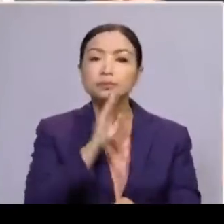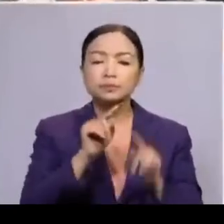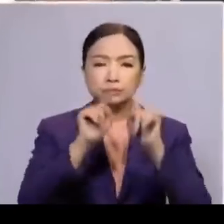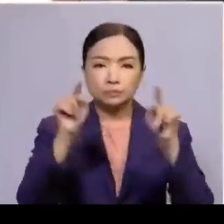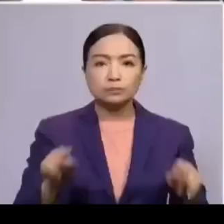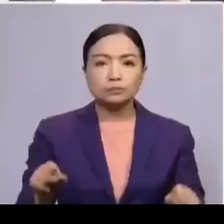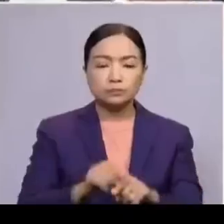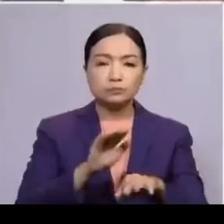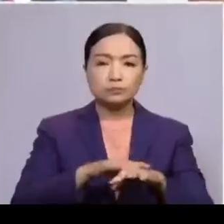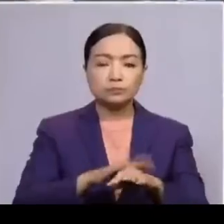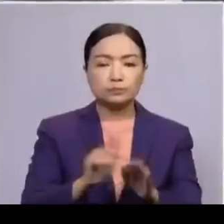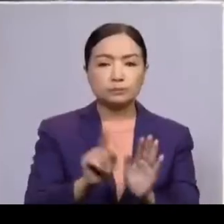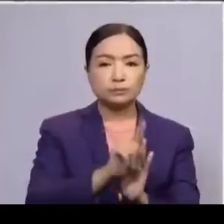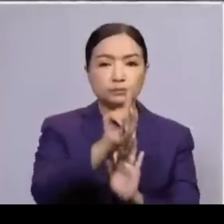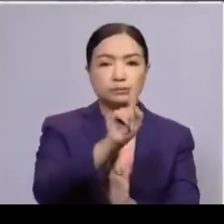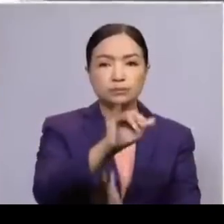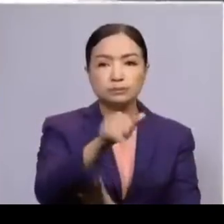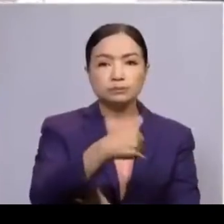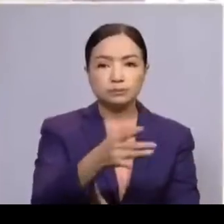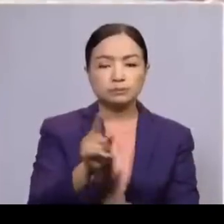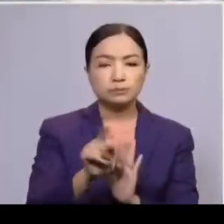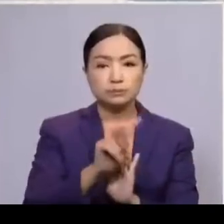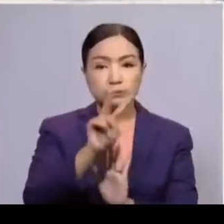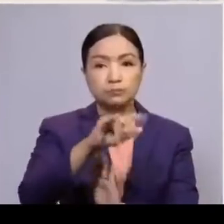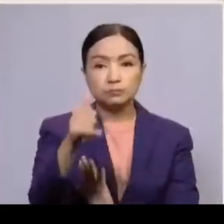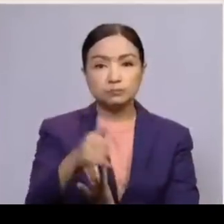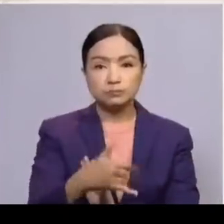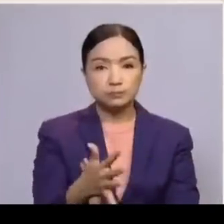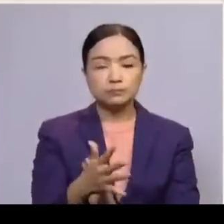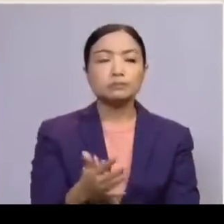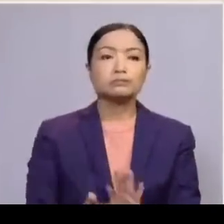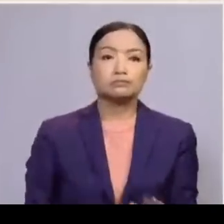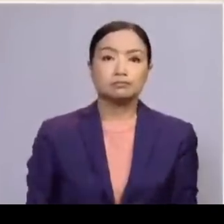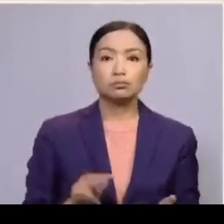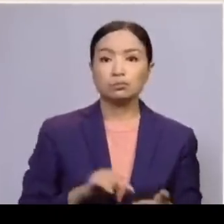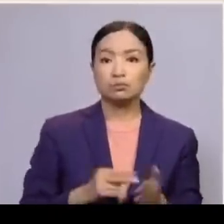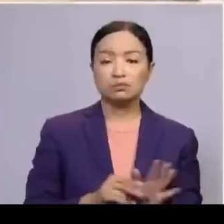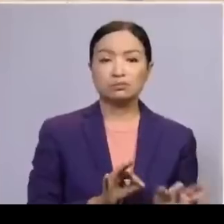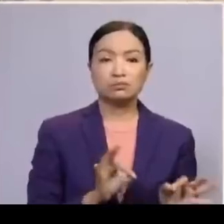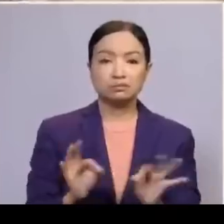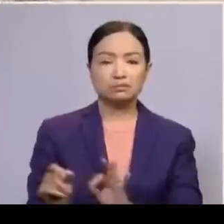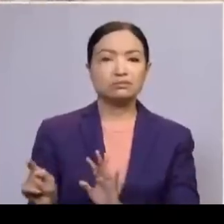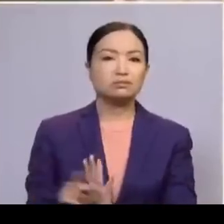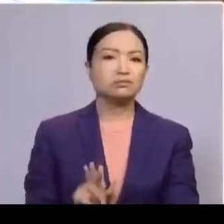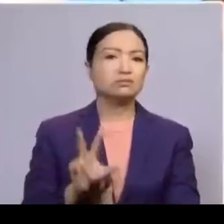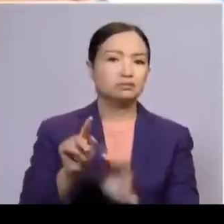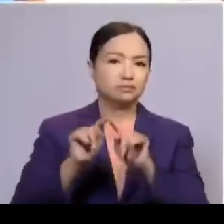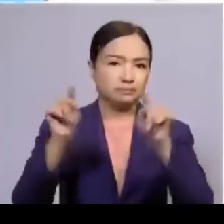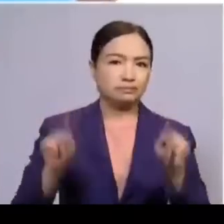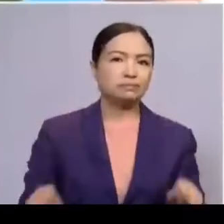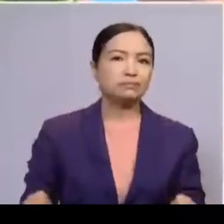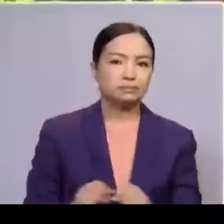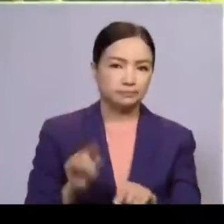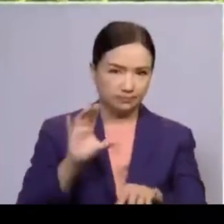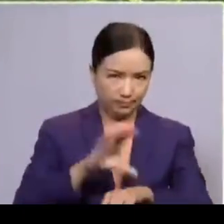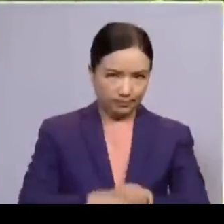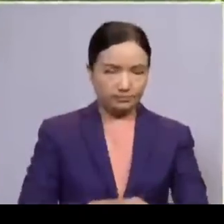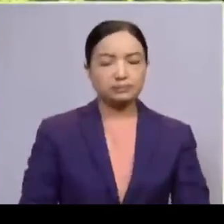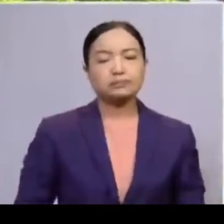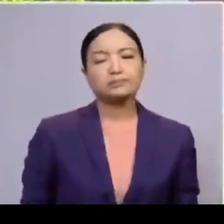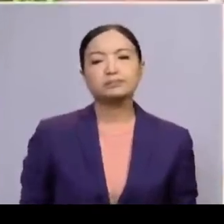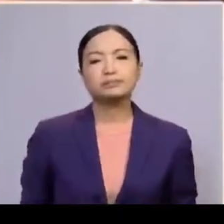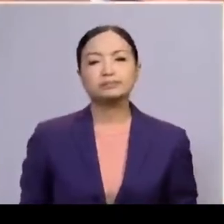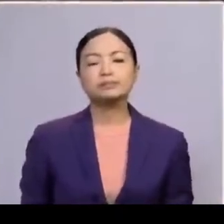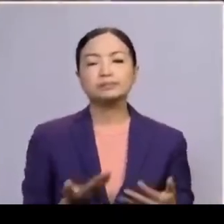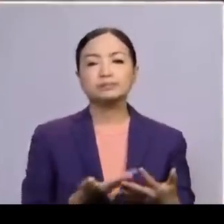เรียกครั้งแรกไม่มาหมายเรียกครั้งที่2ก็ไม่มานั่นแปลว่าขอเลือกไปอีกก็จะต้องถูกออกหมายจับต่อศาลเป็นไปตาม